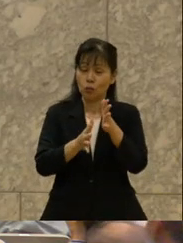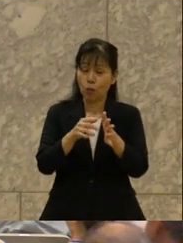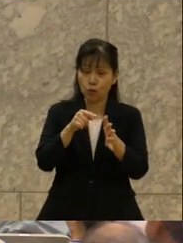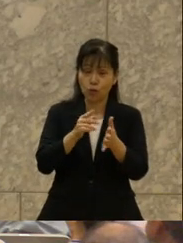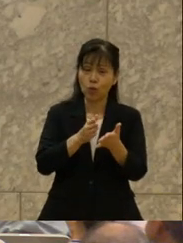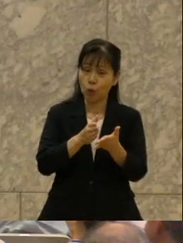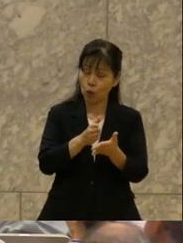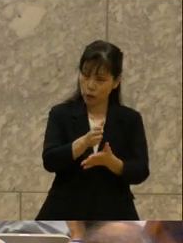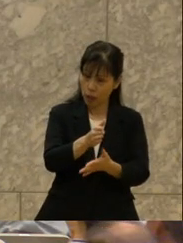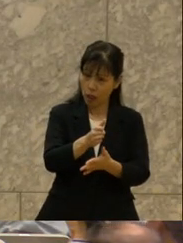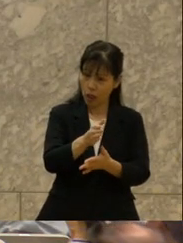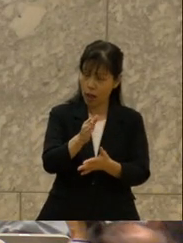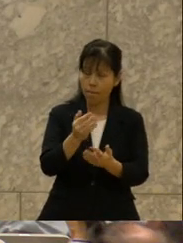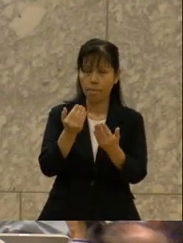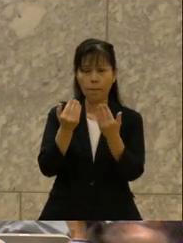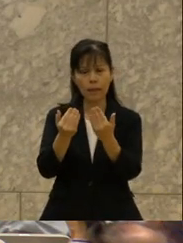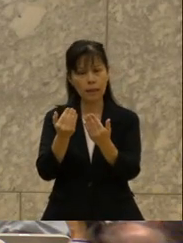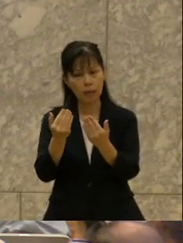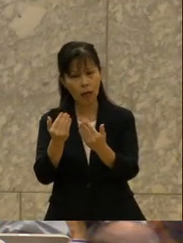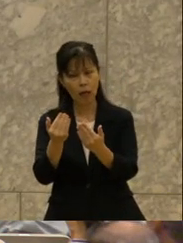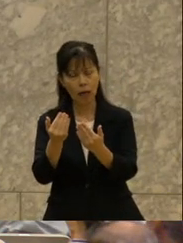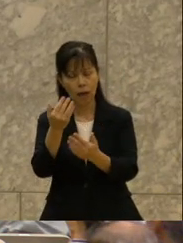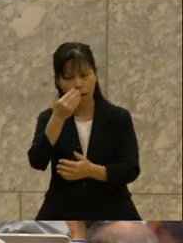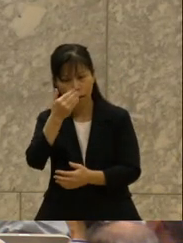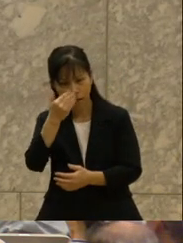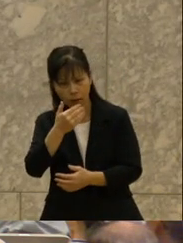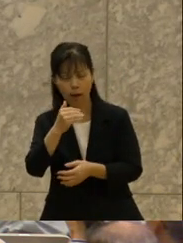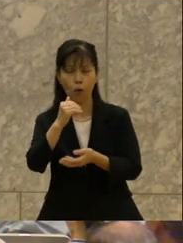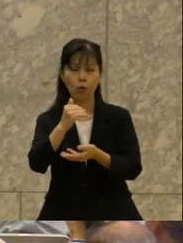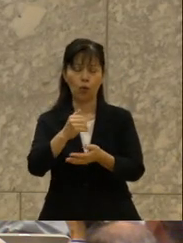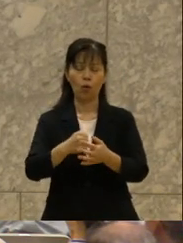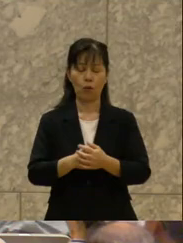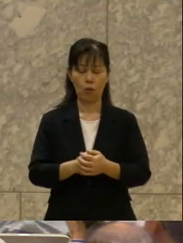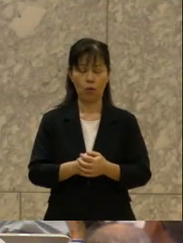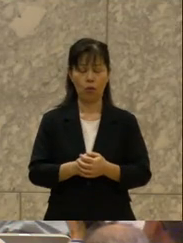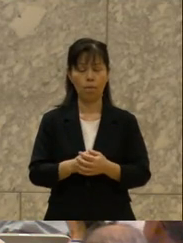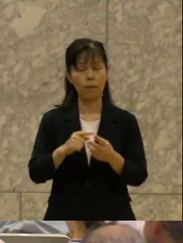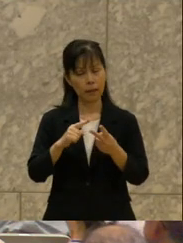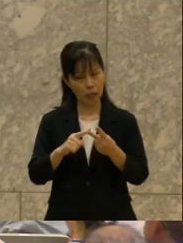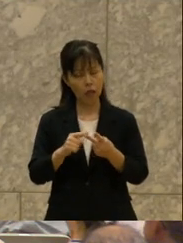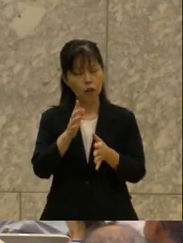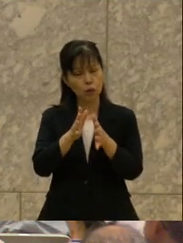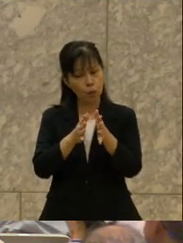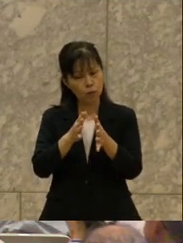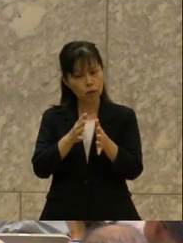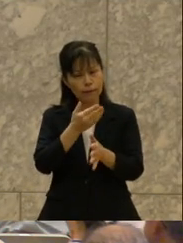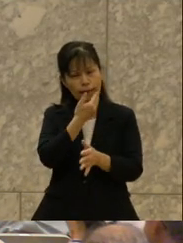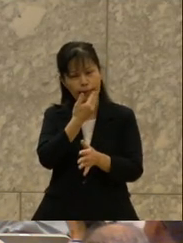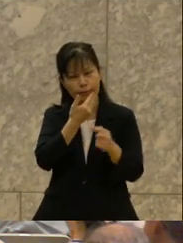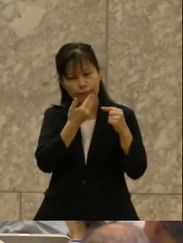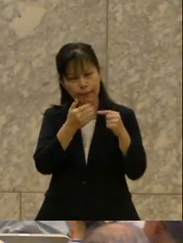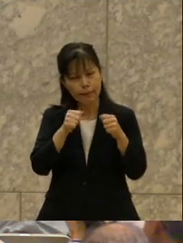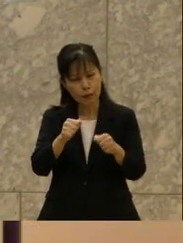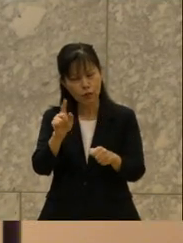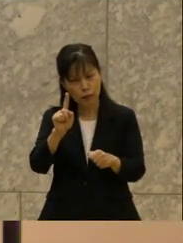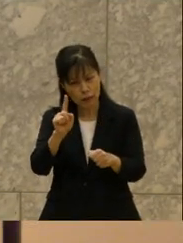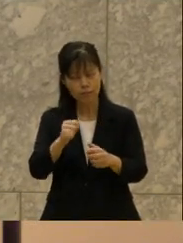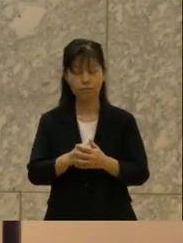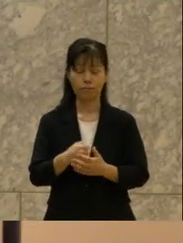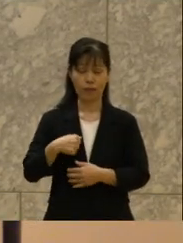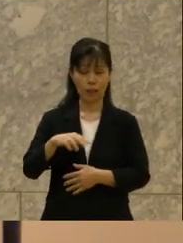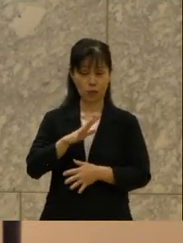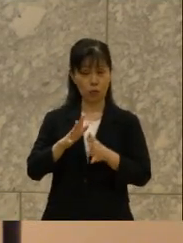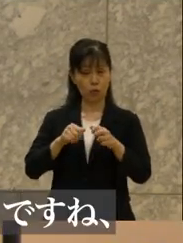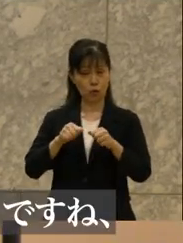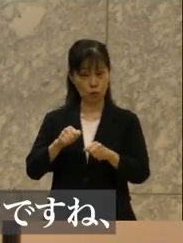通じてやっぱり学んだことあるいは今スポーツ一番大切にしてることって何なんだろう私たちもスポーツを見たりやったり